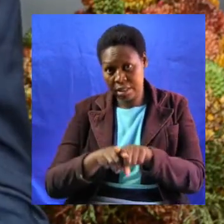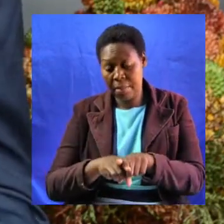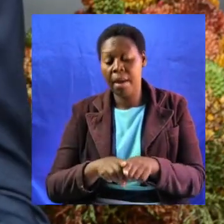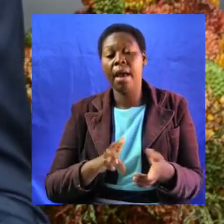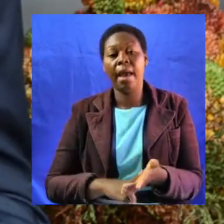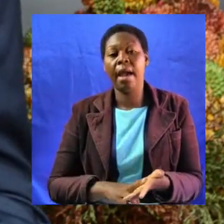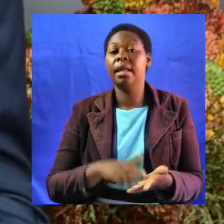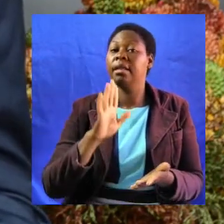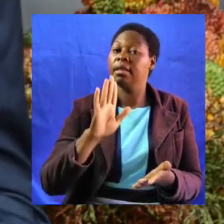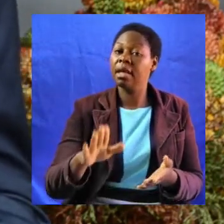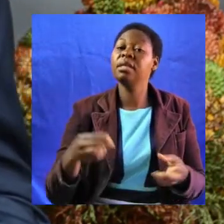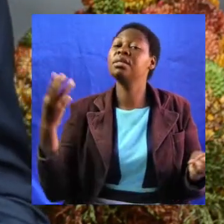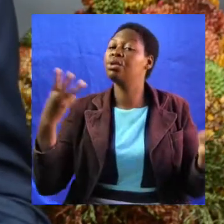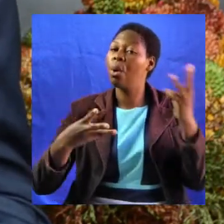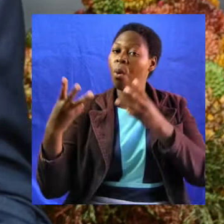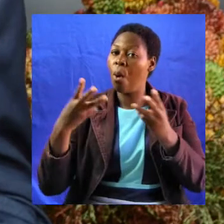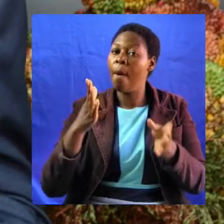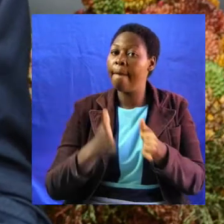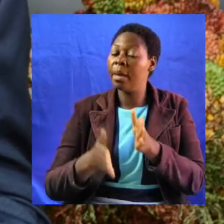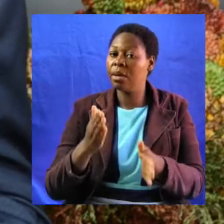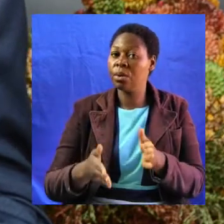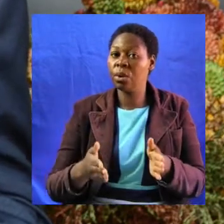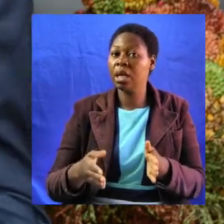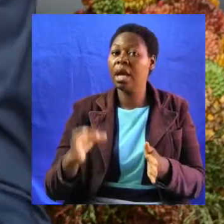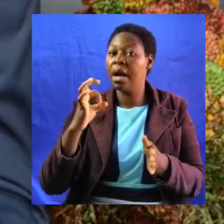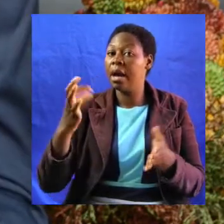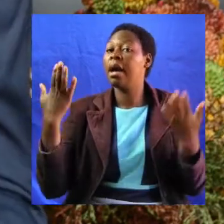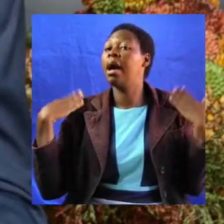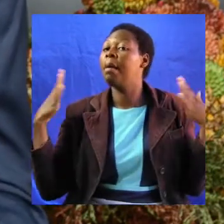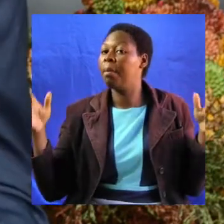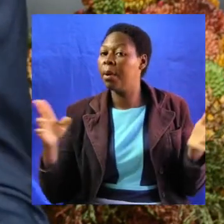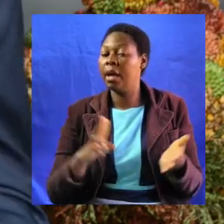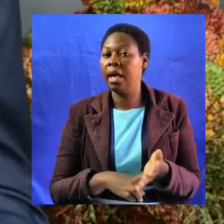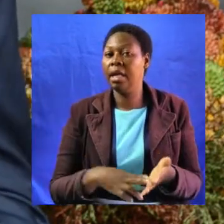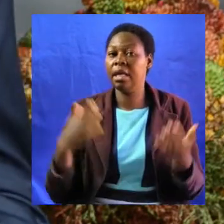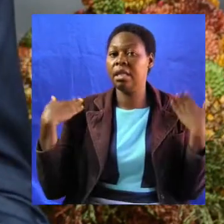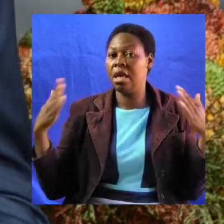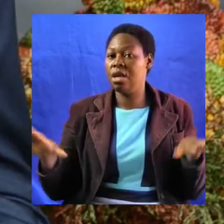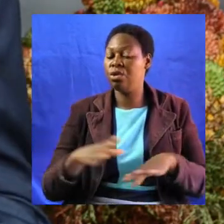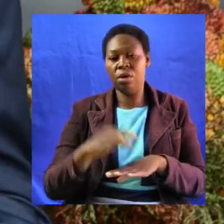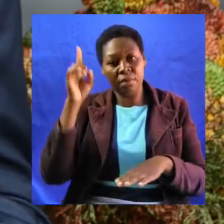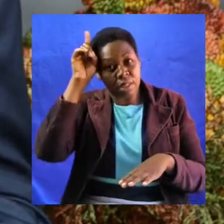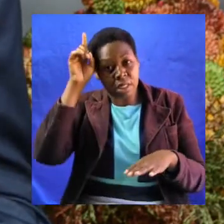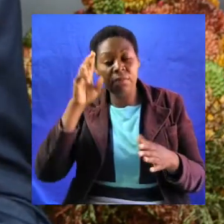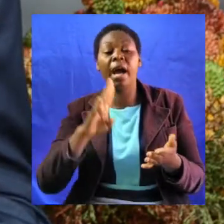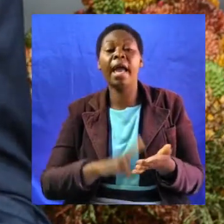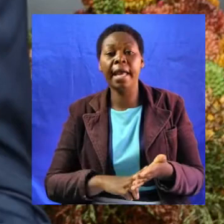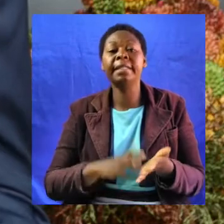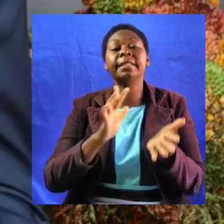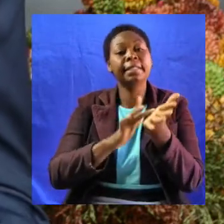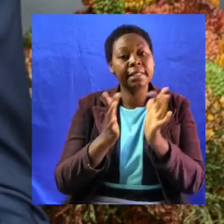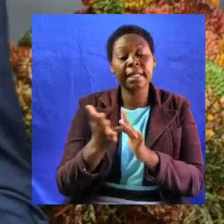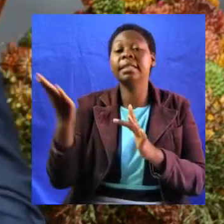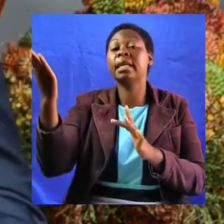pobva pasvikoita hondo pakati paGabriel nengirozi yaSatani. Kusvikira Jesu atozosumuka ndiye ari kunzi Mikaeri